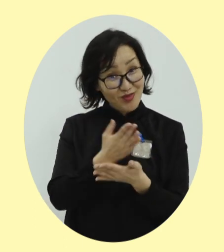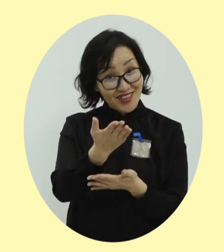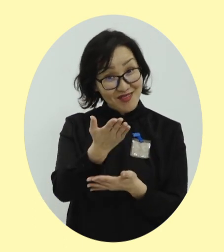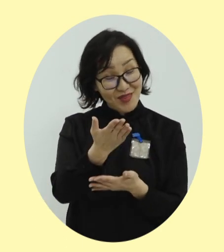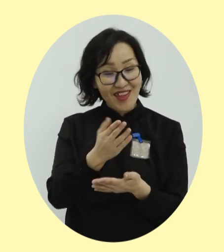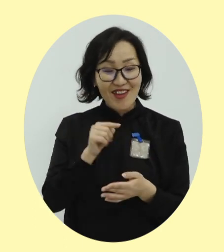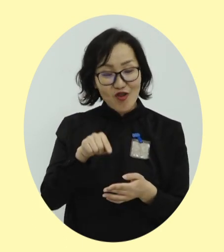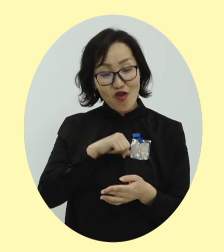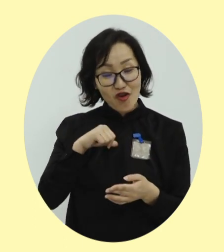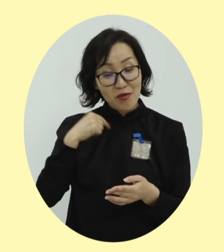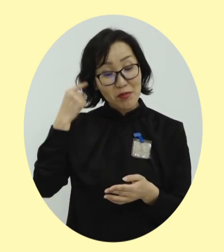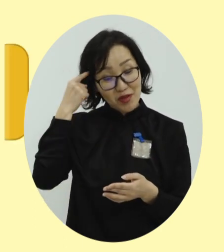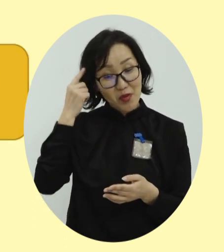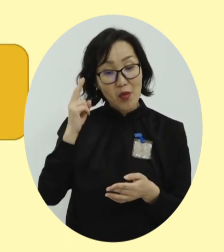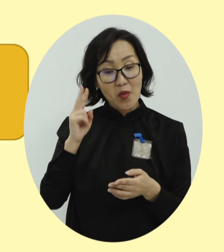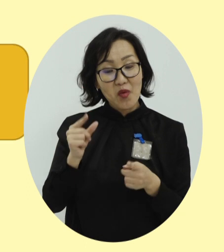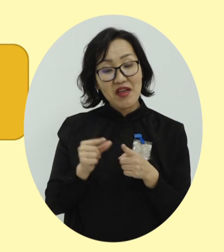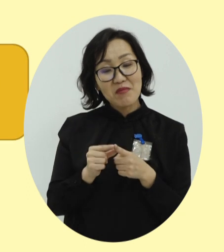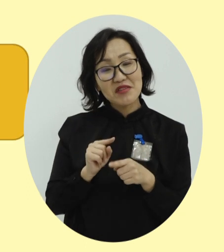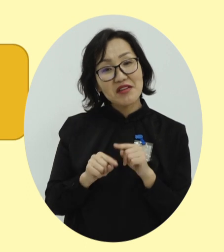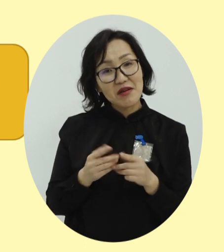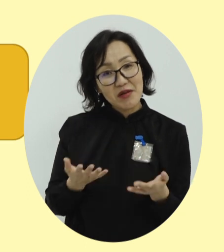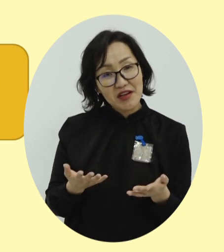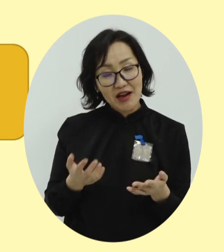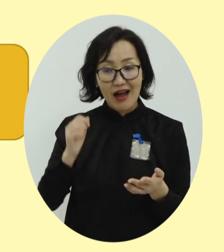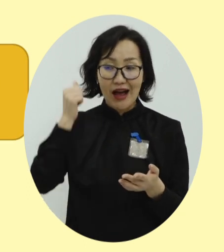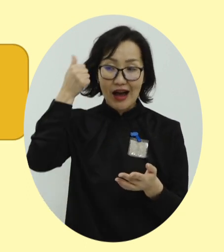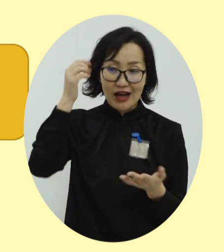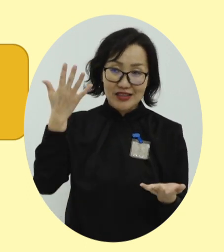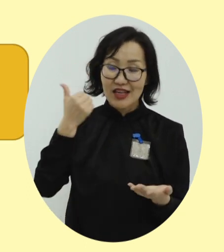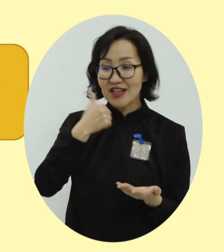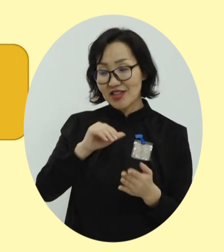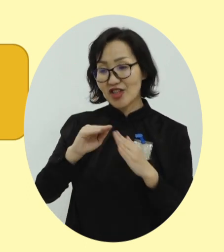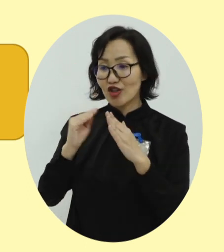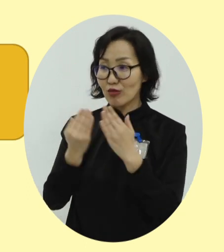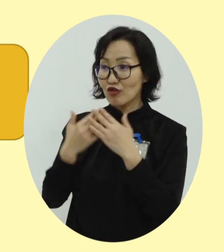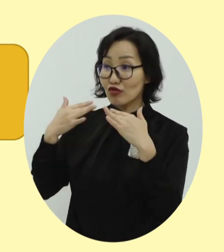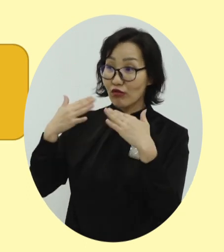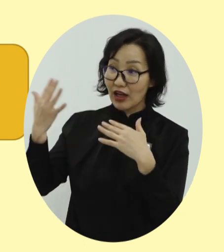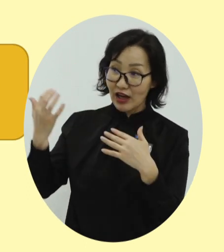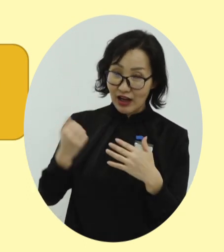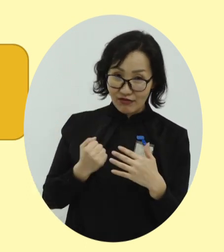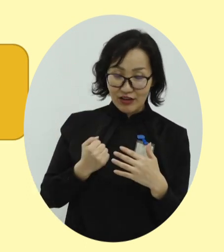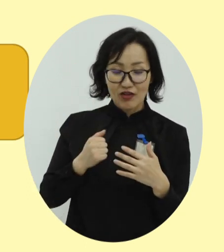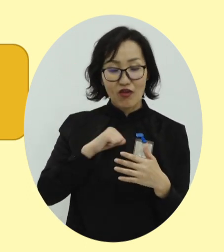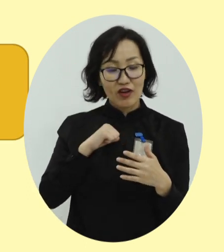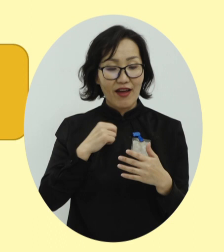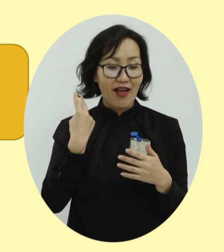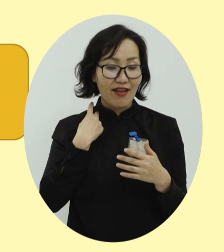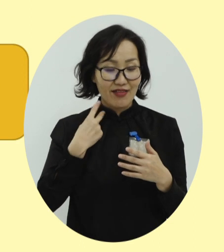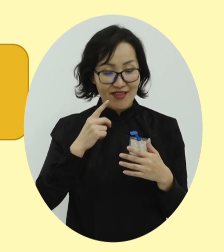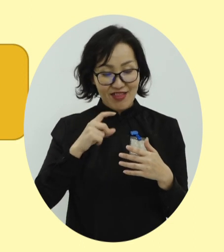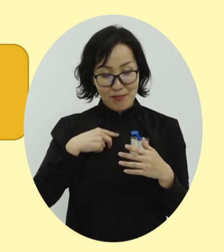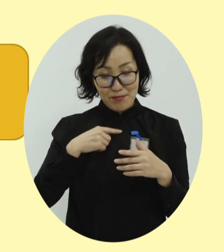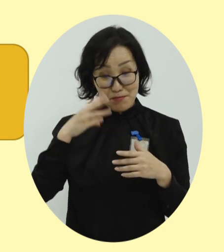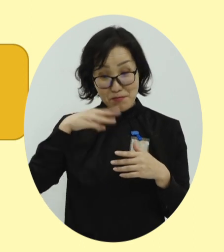Өөрийн мэддэг үгийн хэмжээнд ахаасаа, эхчээсээ, гэр бүлийнхнээсээ зөвлөгөө аваад бас англи